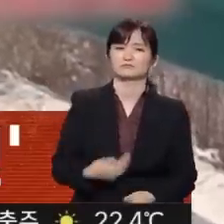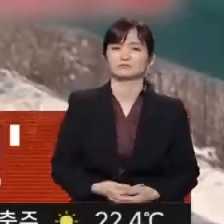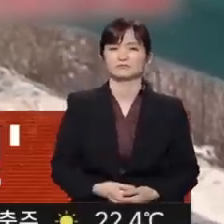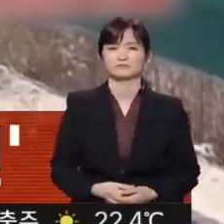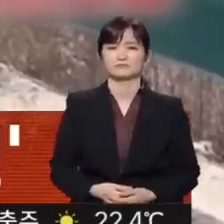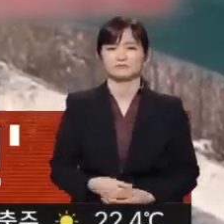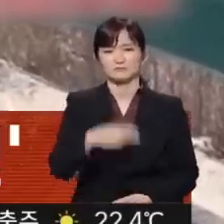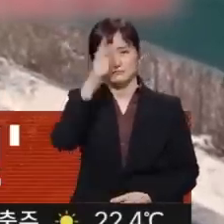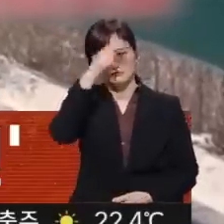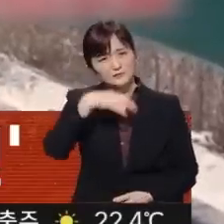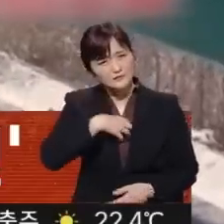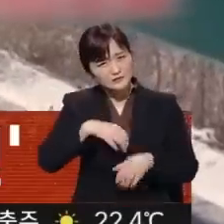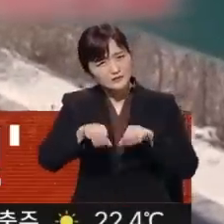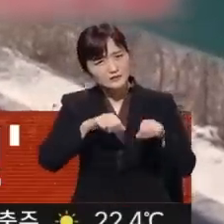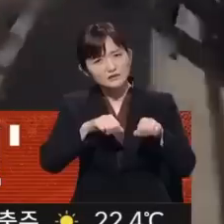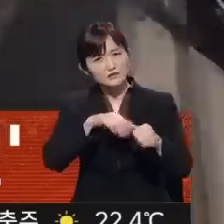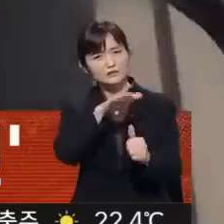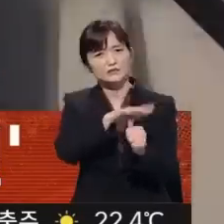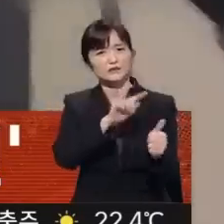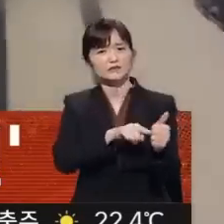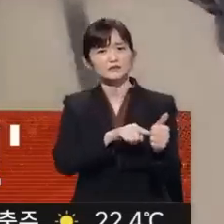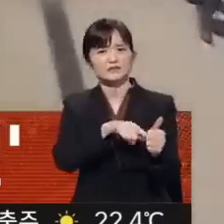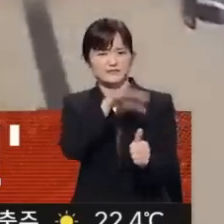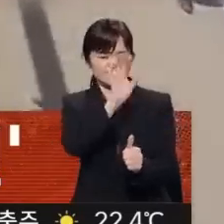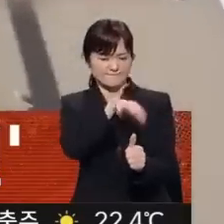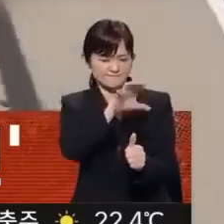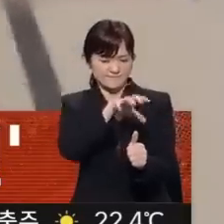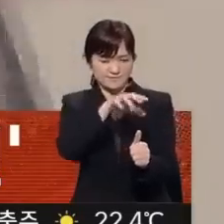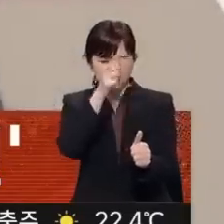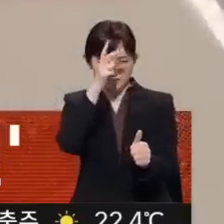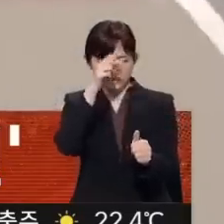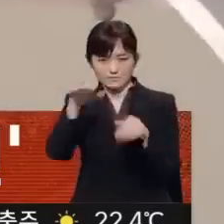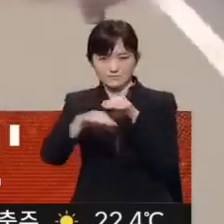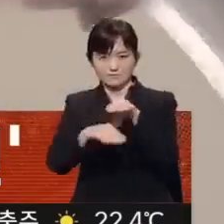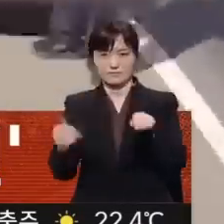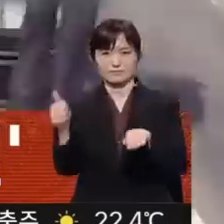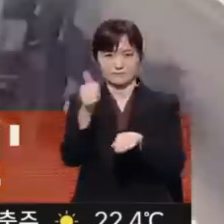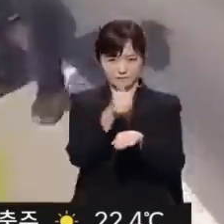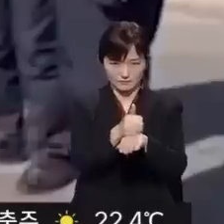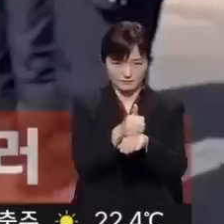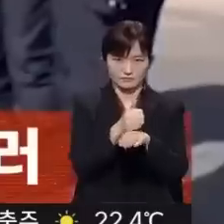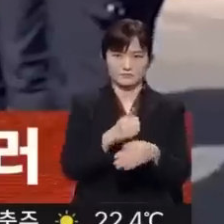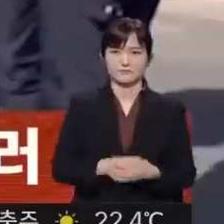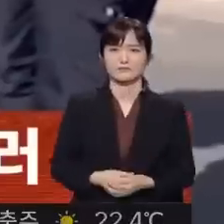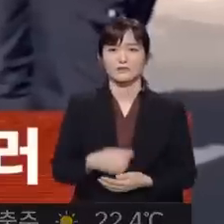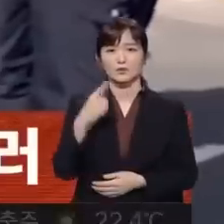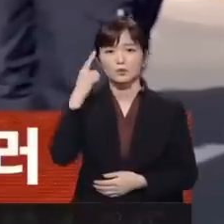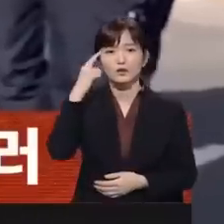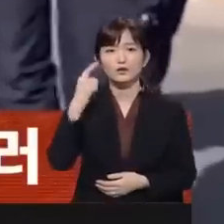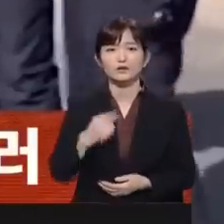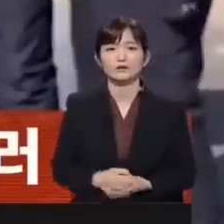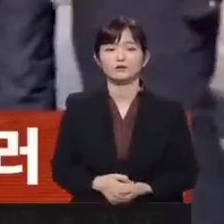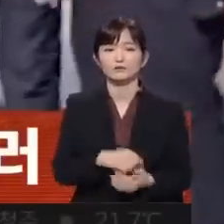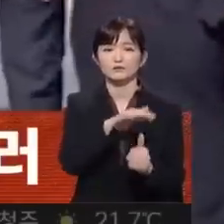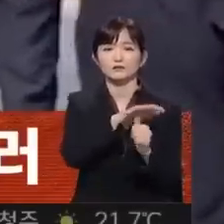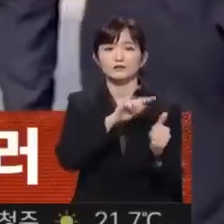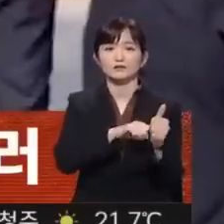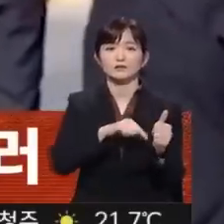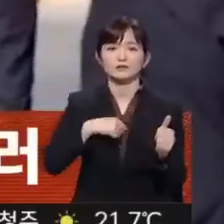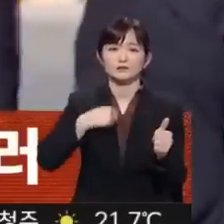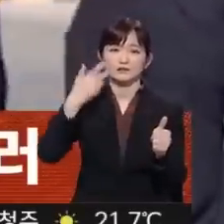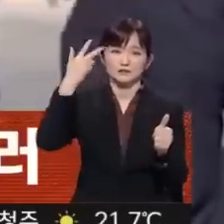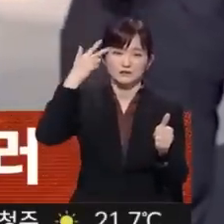합니다. 경찰은 위험한 행동을 한 소년을 한바탕 크게 혼내고 경찰차에 태웠다고 합니다. 쟤 왜 저랬대요? 이 소년은